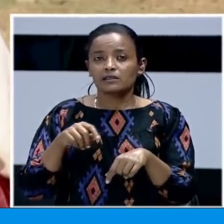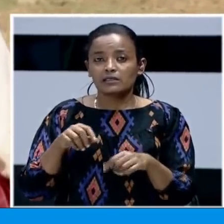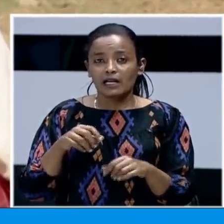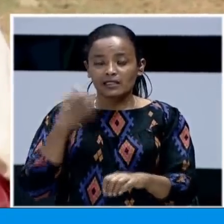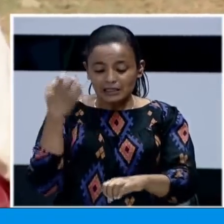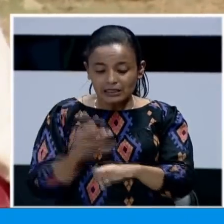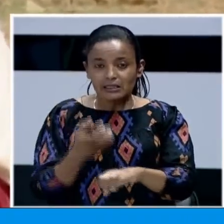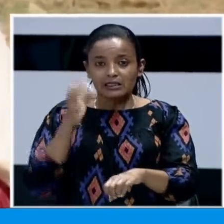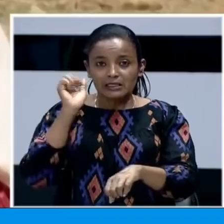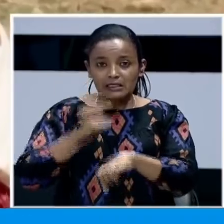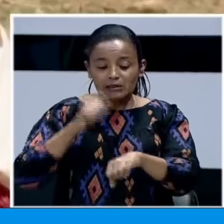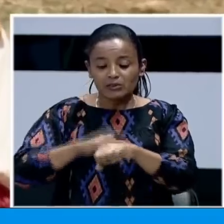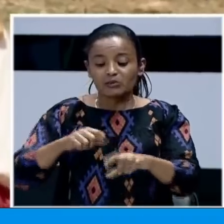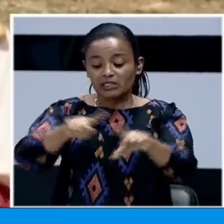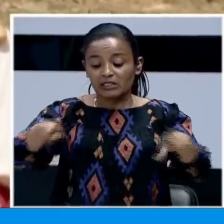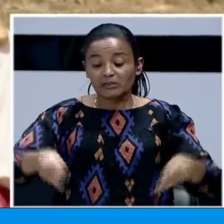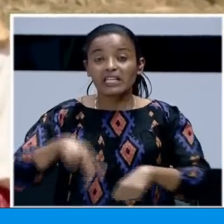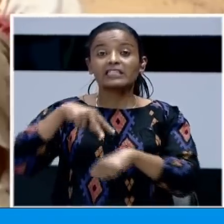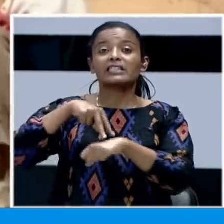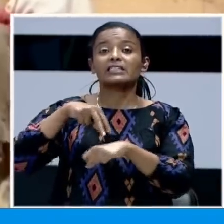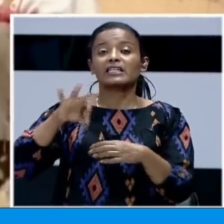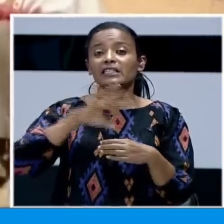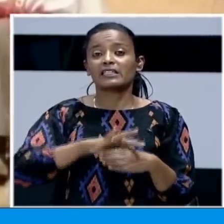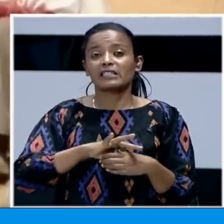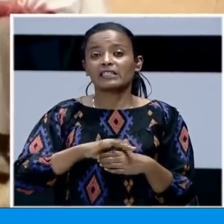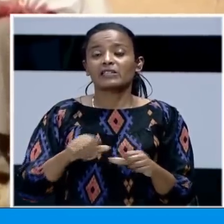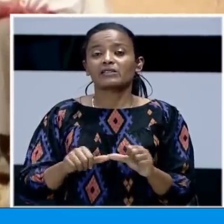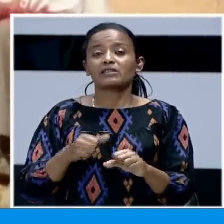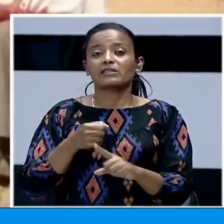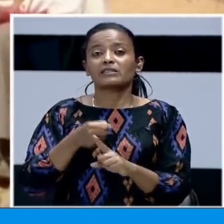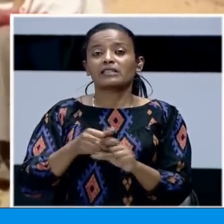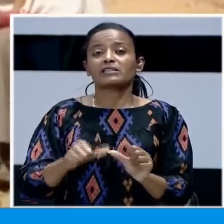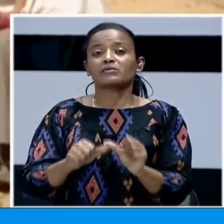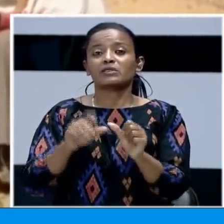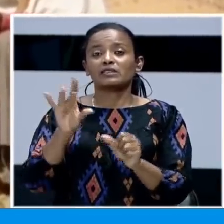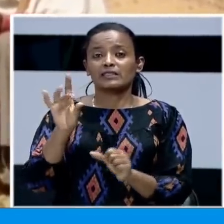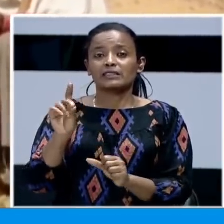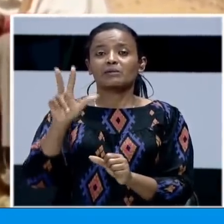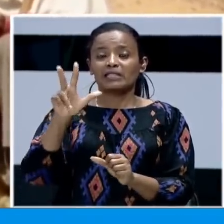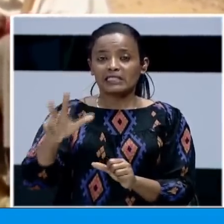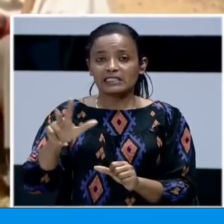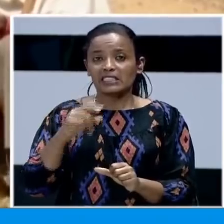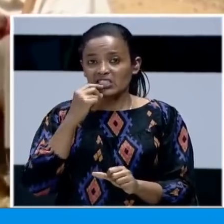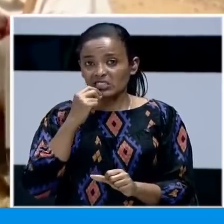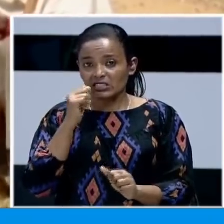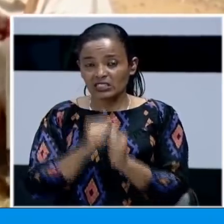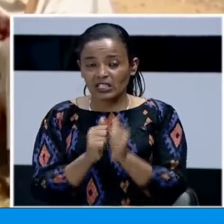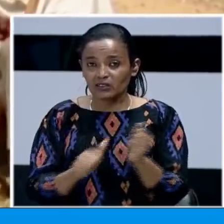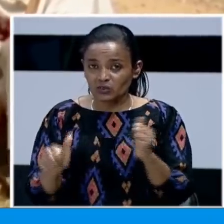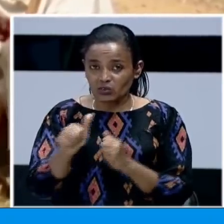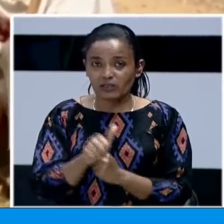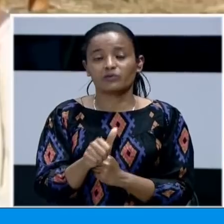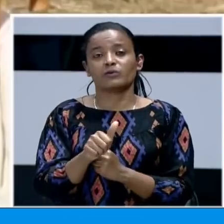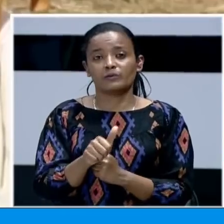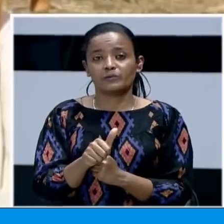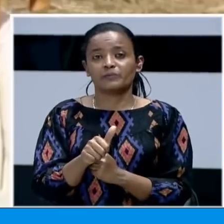አምጺና አብዚያ ተኸልና ያ እንዴ ተስና ቀበለተ ቃልስ ምስቀጸለ 83 ዓመት ወራት ደርተ ደምስሱ ተስሚዑ ዝኹል ሐሊፉ ተስሚዑ